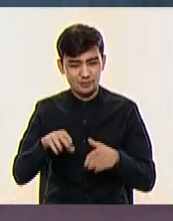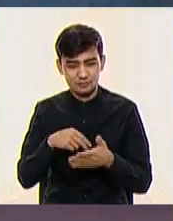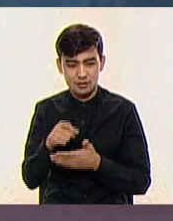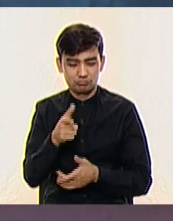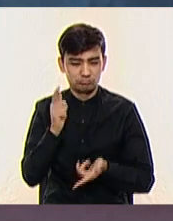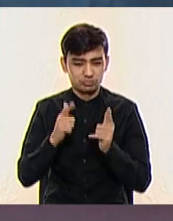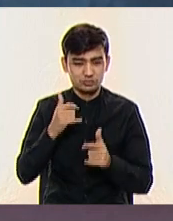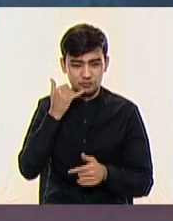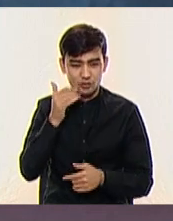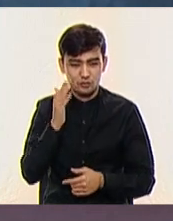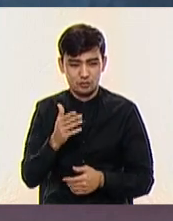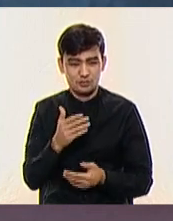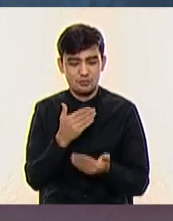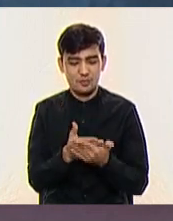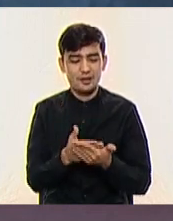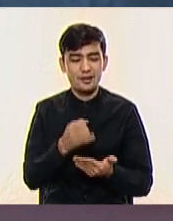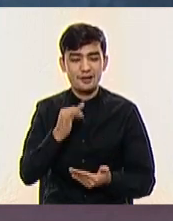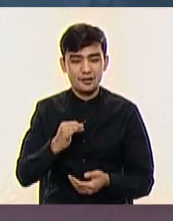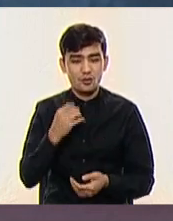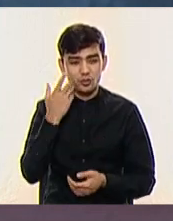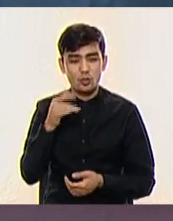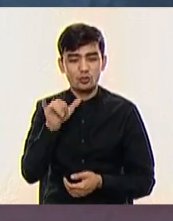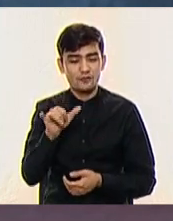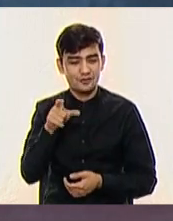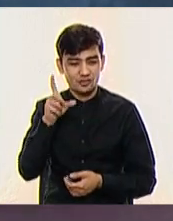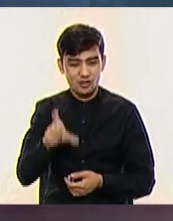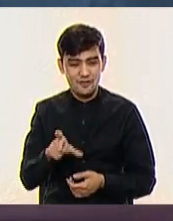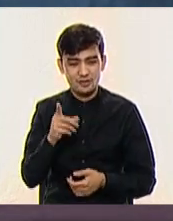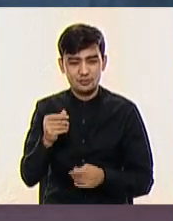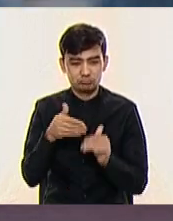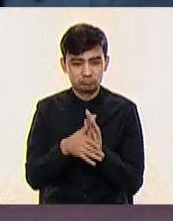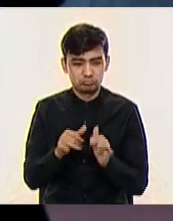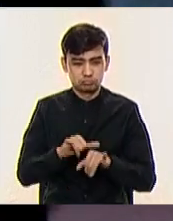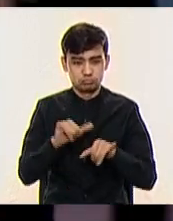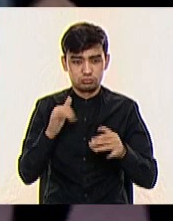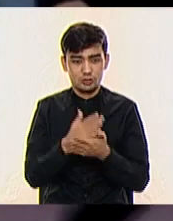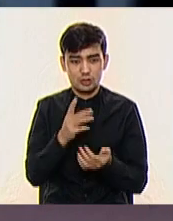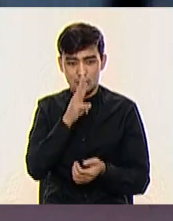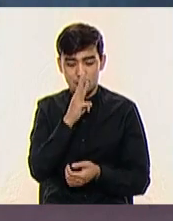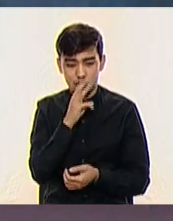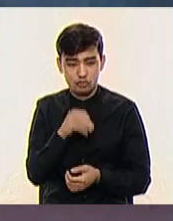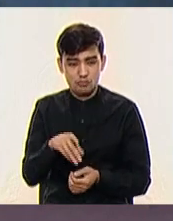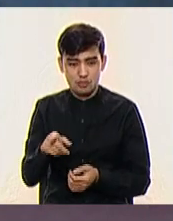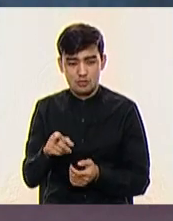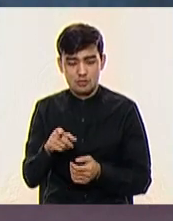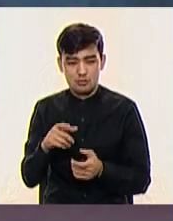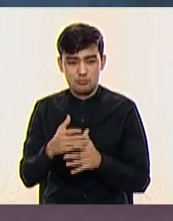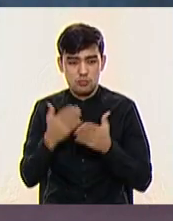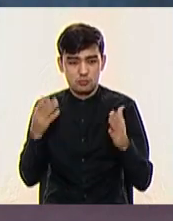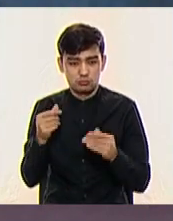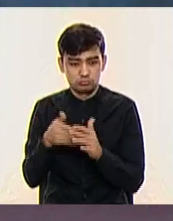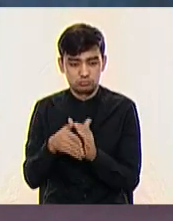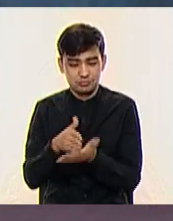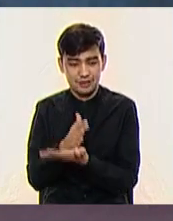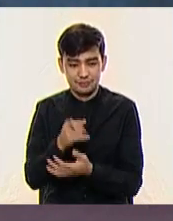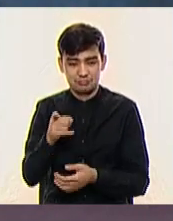такой звонок, будет так говорить, да? Когда у него расходы превышают его законных доходов, правильно?